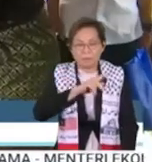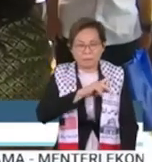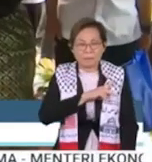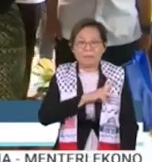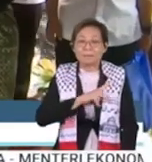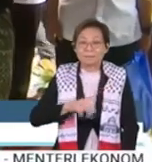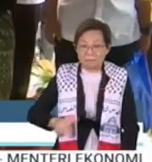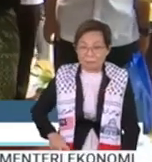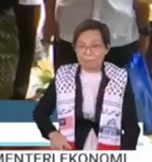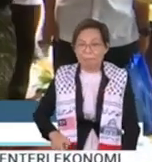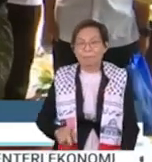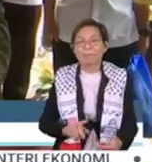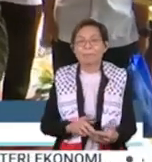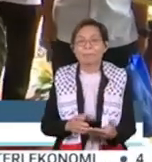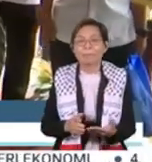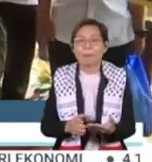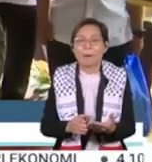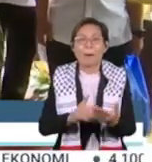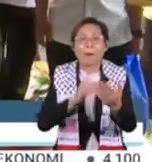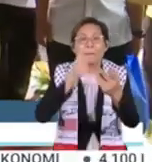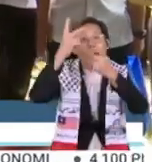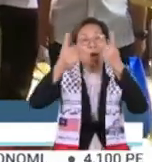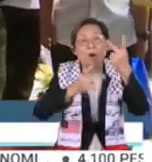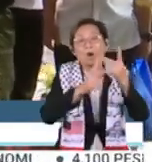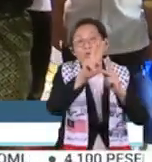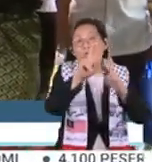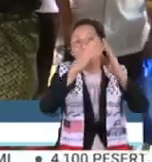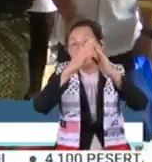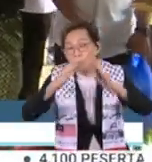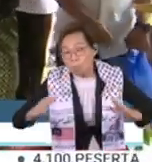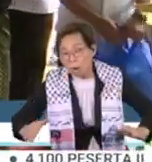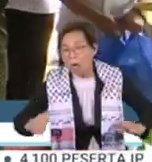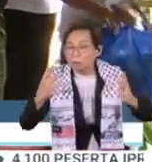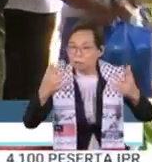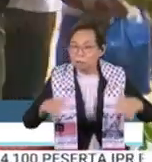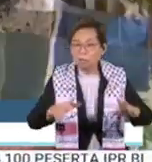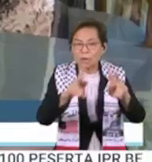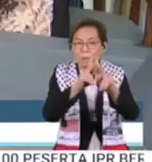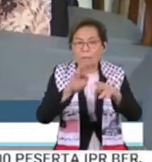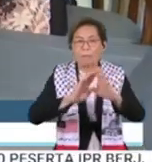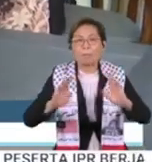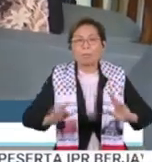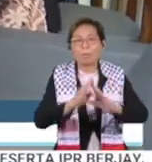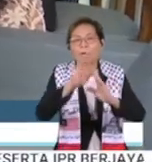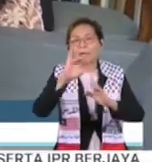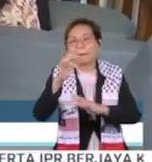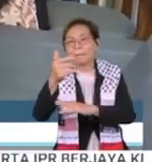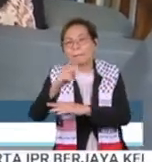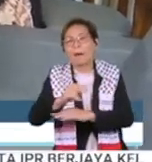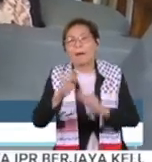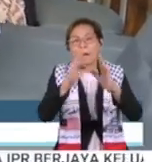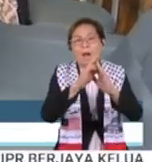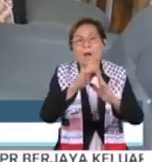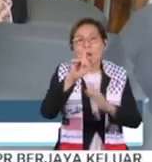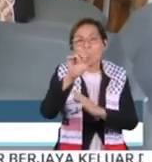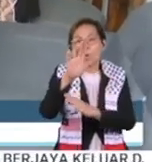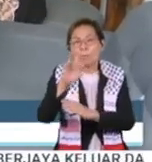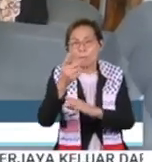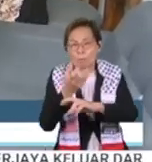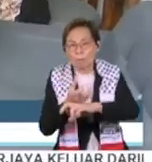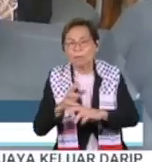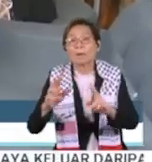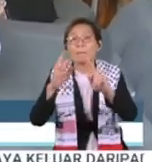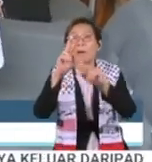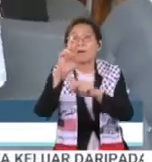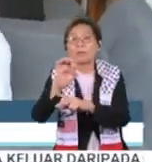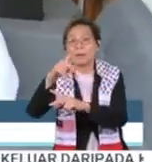juga berkenan mencemaduli melawat 2 buah Ru Rasa. Rumah Ru Rasa turut dibina di Kampung Bukit Ibam, Kampung Lubuk Batu, Kampung Meripo,